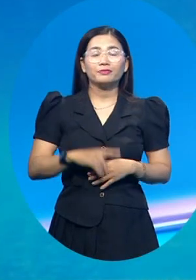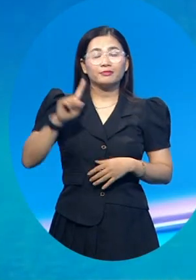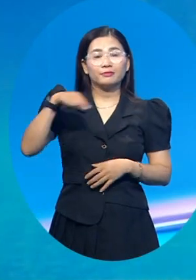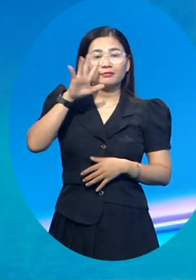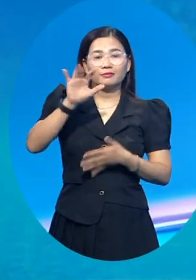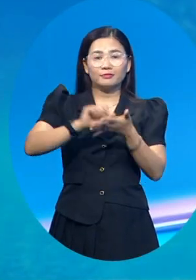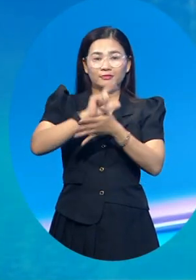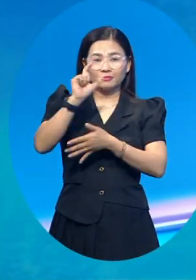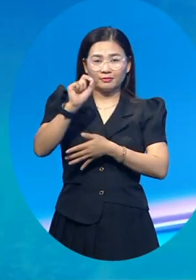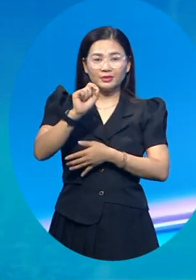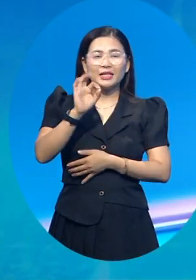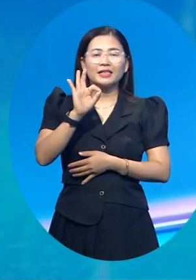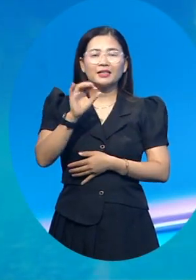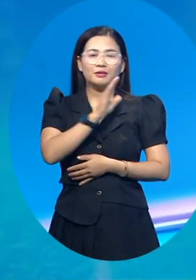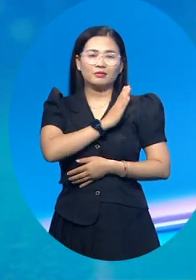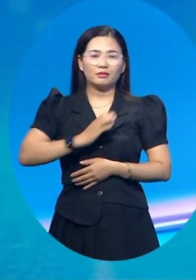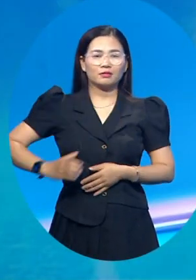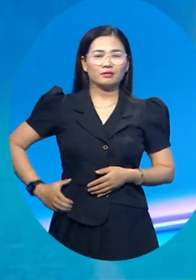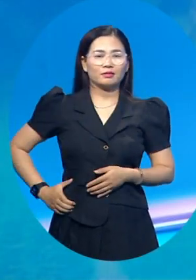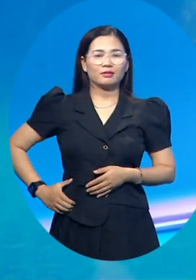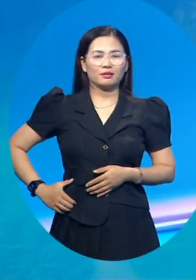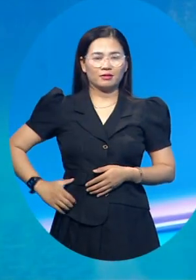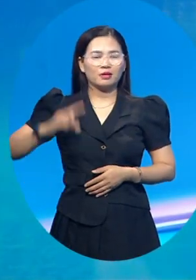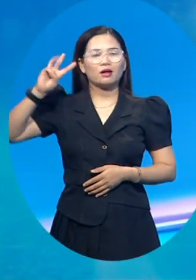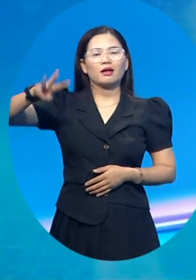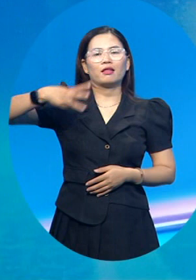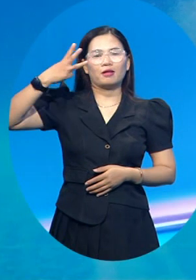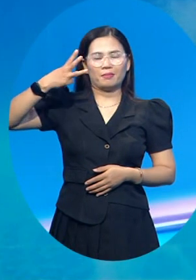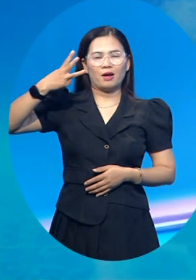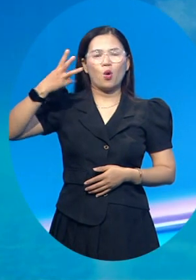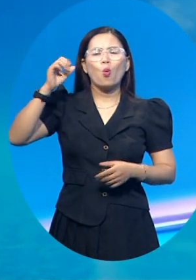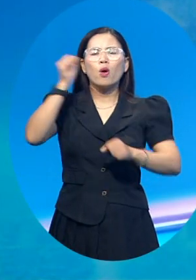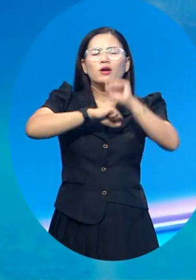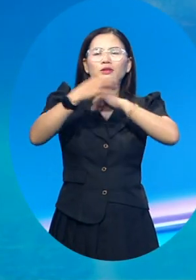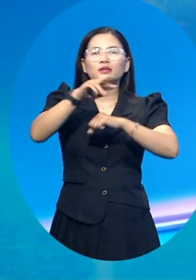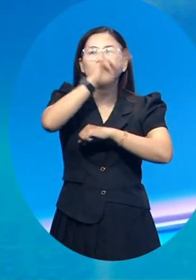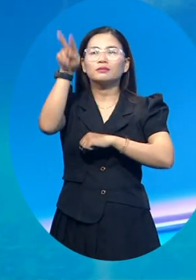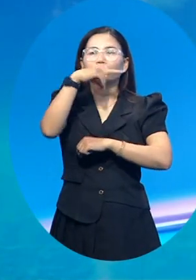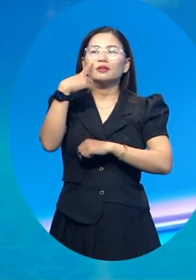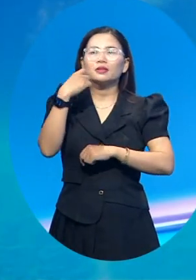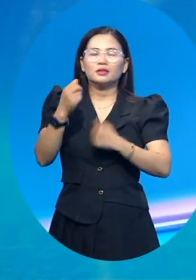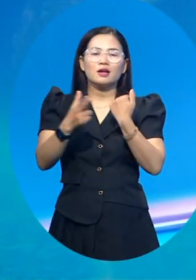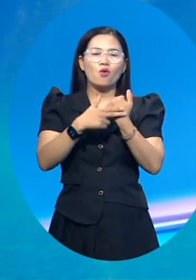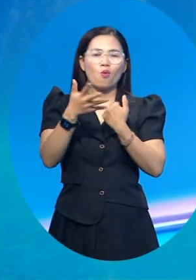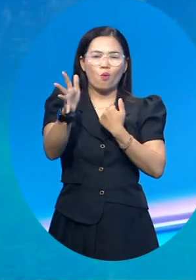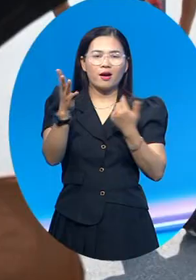Ngày 5 tháng 10, thí sinh Miss Grand International bước vào ngày thứ 3 với hoạt động tham quan di tích lịch sử của Hà Nội.